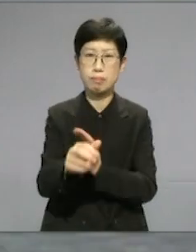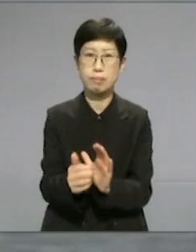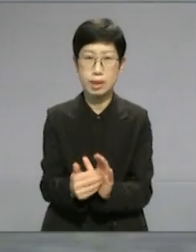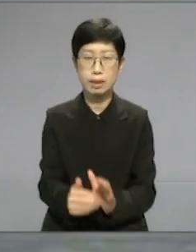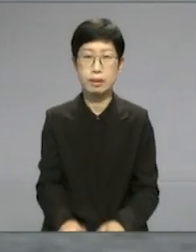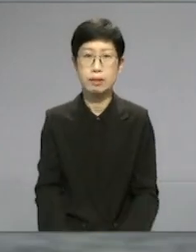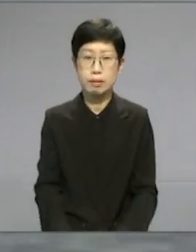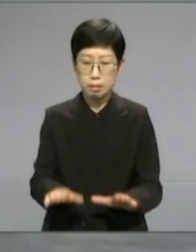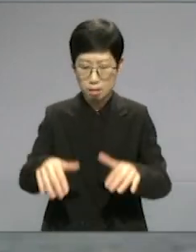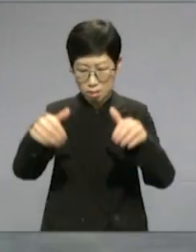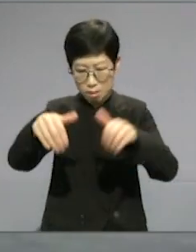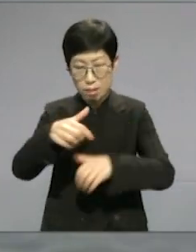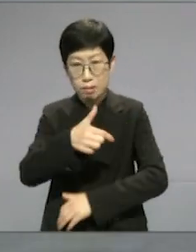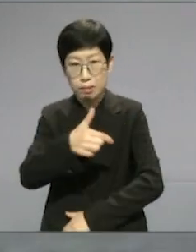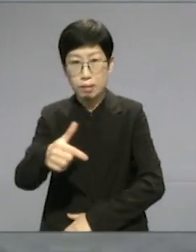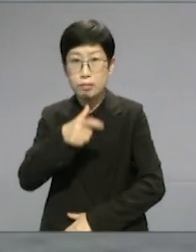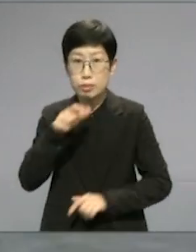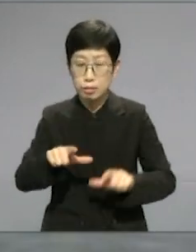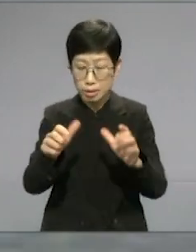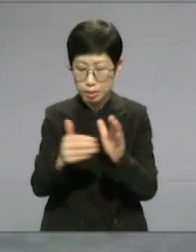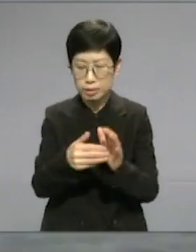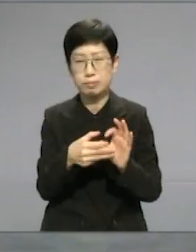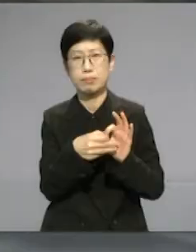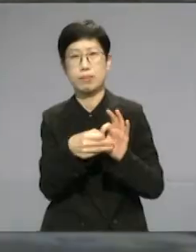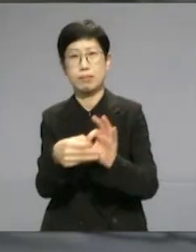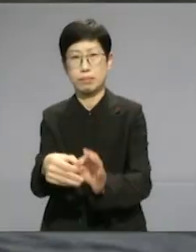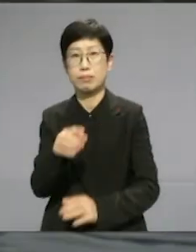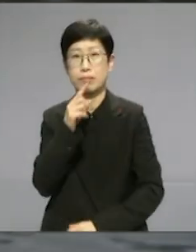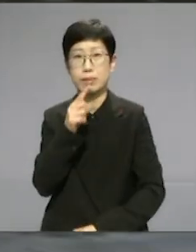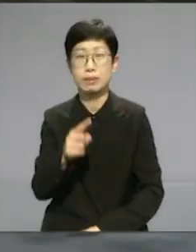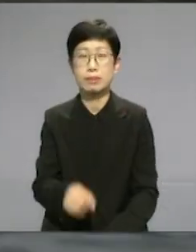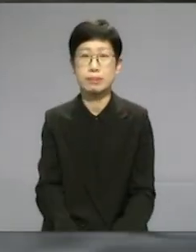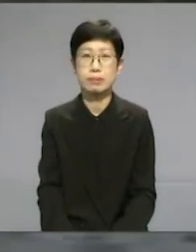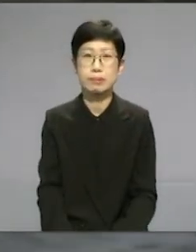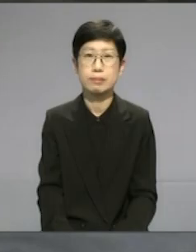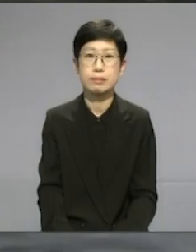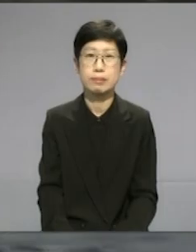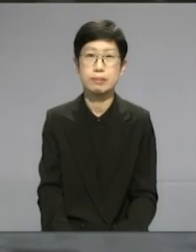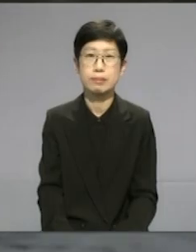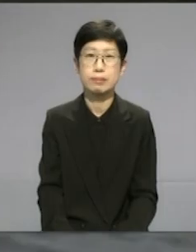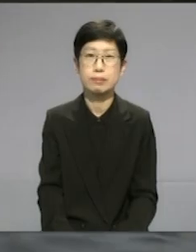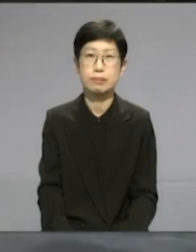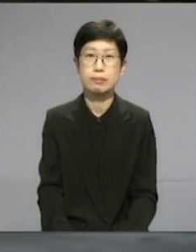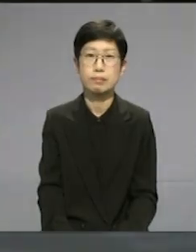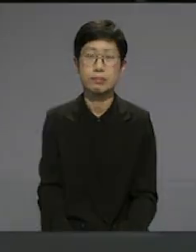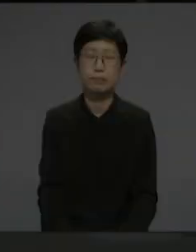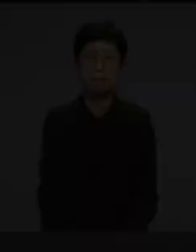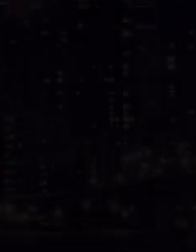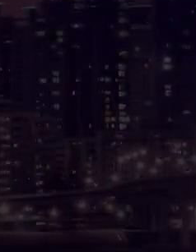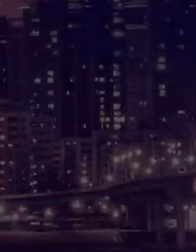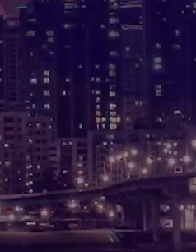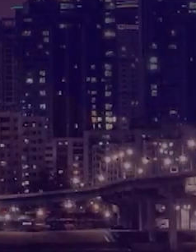기상당국은 이번 폭우가 수요일까지 이어질 것으로 보고 있습니다. 월드뉴스 윤서영입니다.